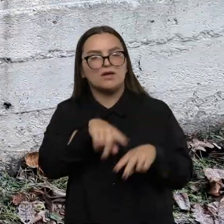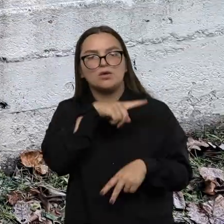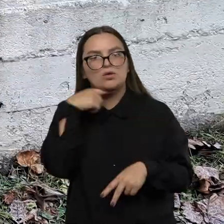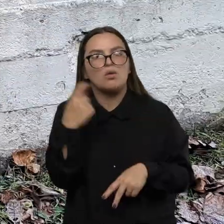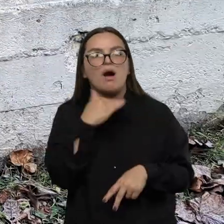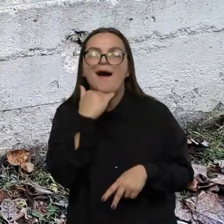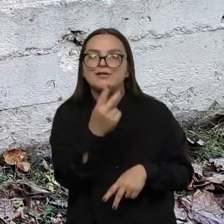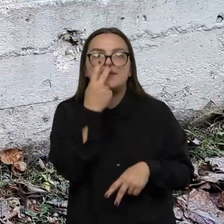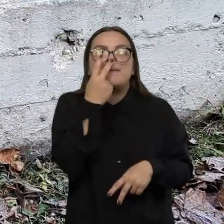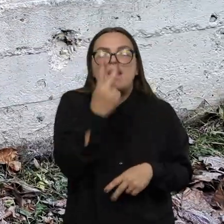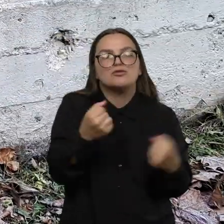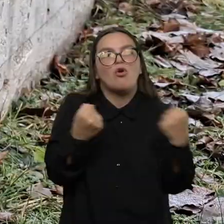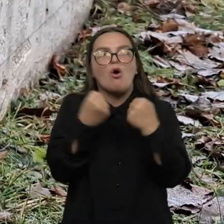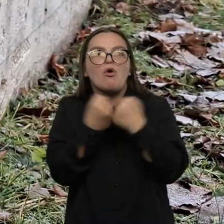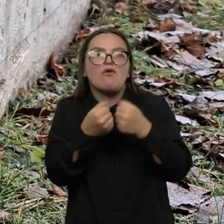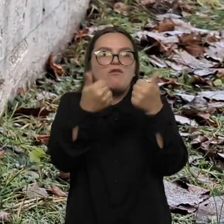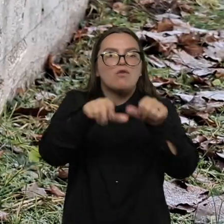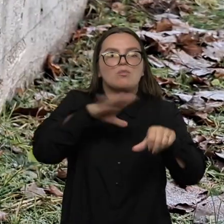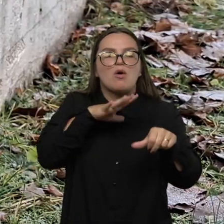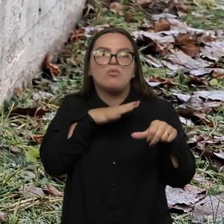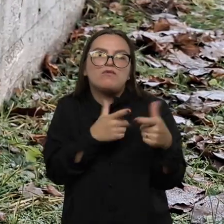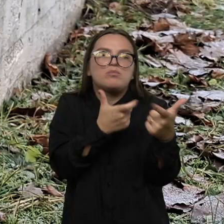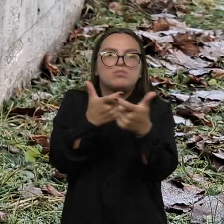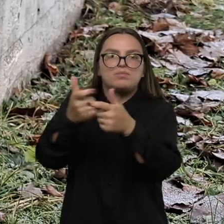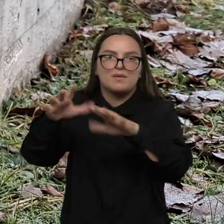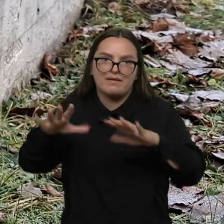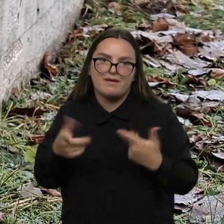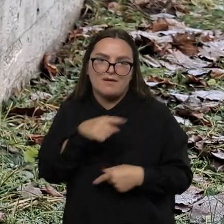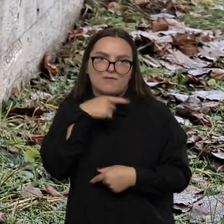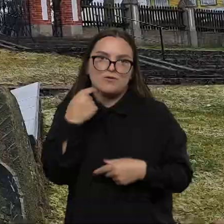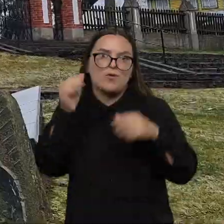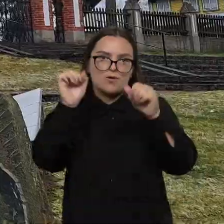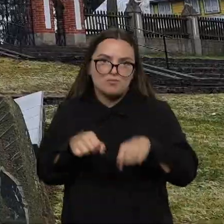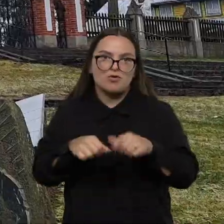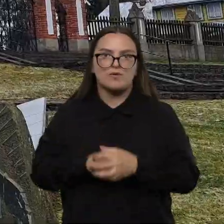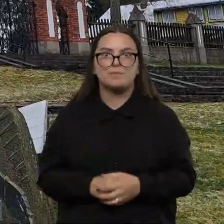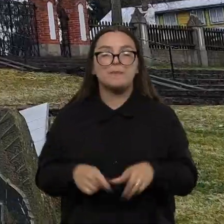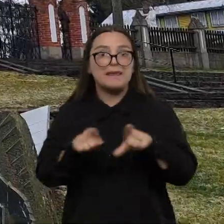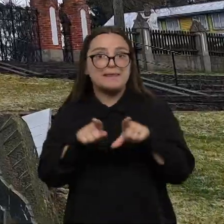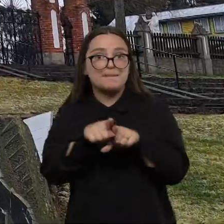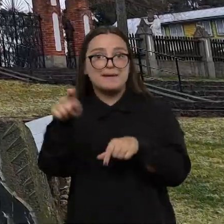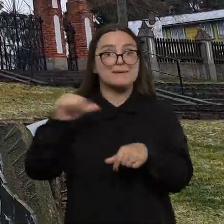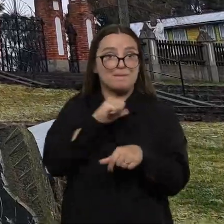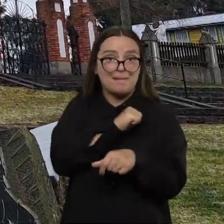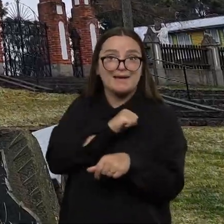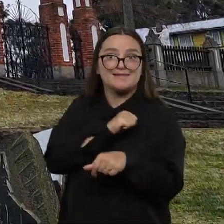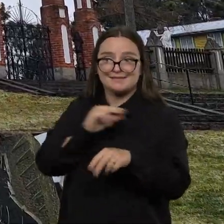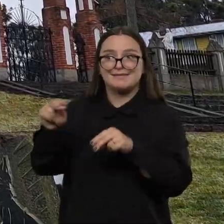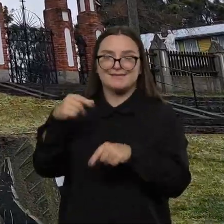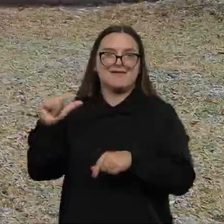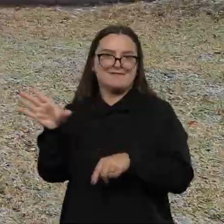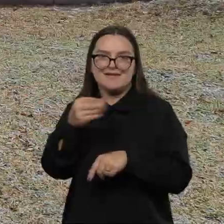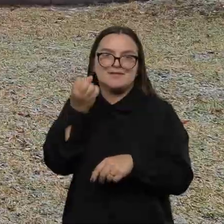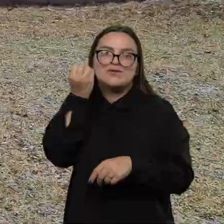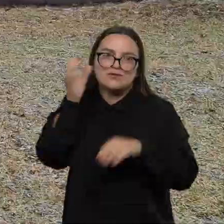gerai matosi kovų veiksmas visas, galima ten tikrai atkurti. Ir kaip pats tą darai, tai